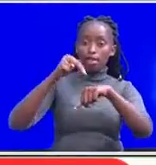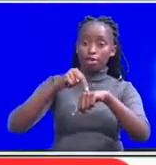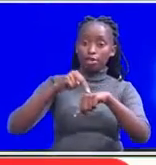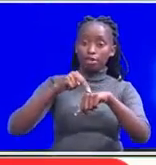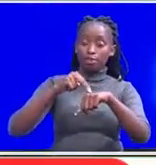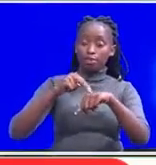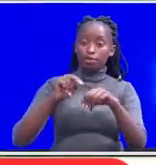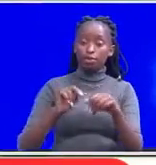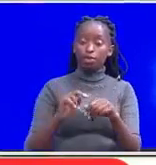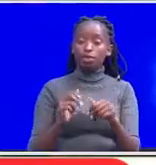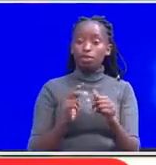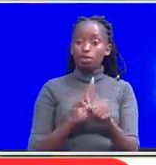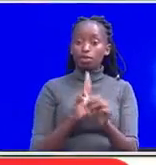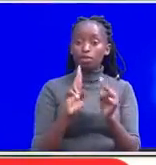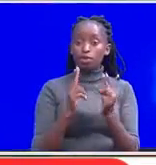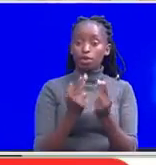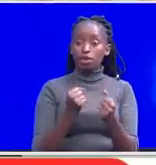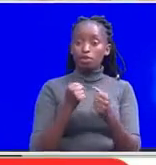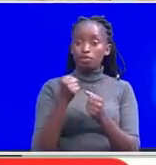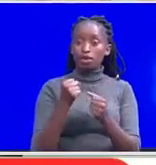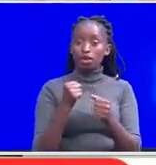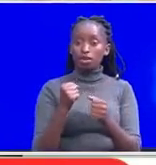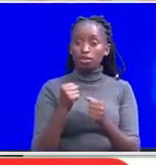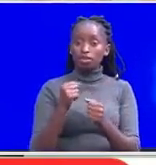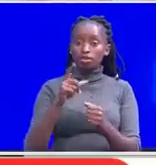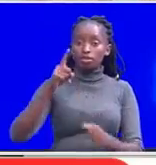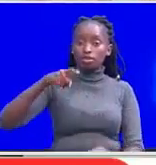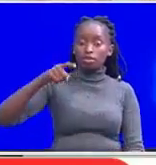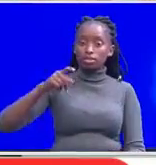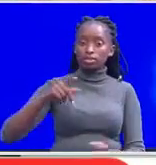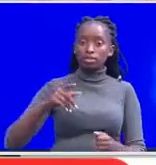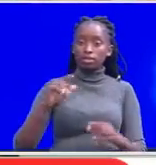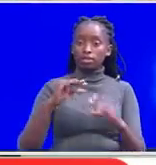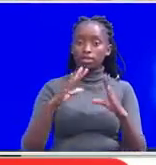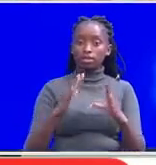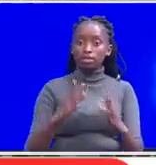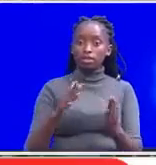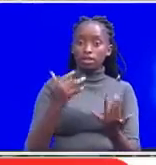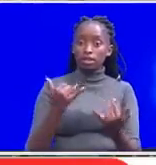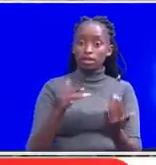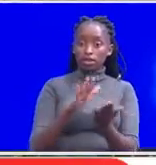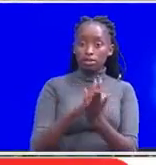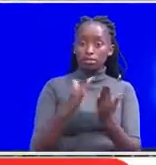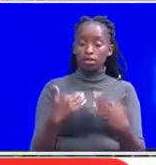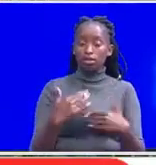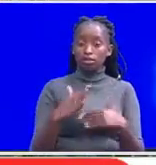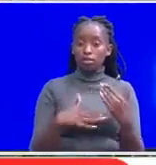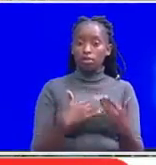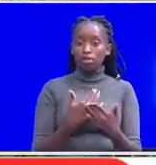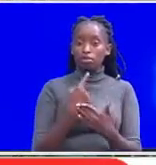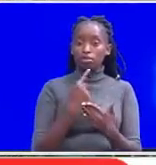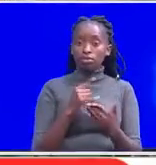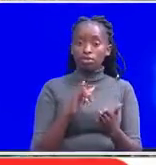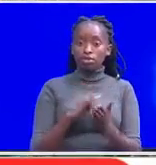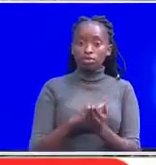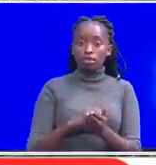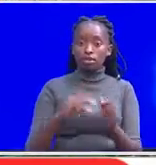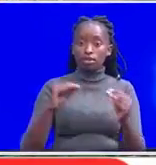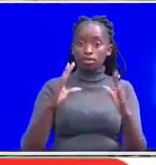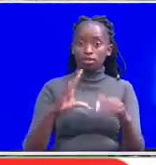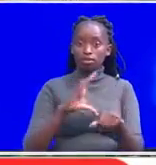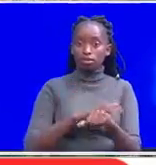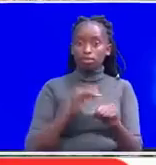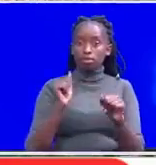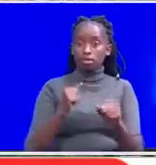Muungano wa kutetea maslahi ya walimu nchini KUPPET sasa umeweka bayana kuwa huenda walimu wakasusia usahihishaji wa mitihani